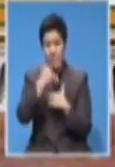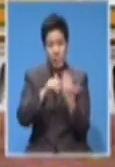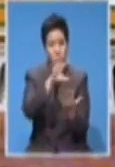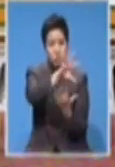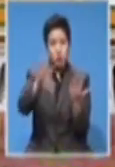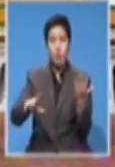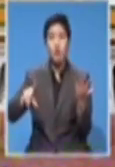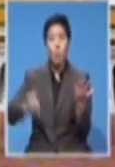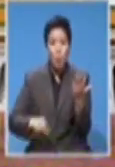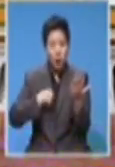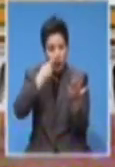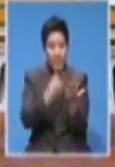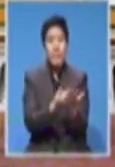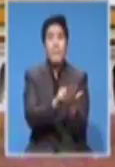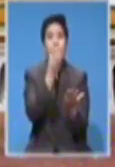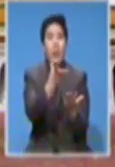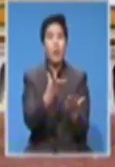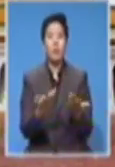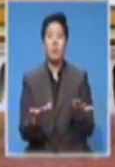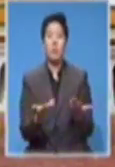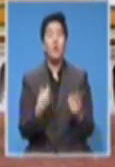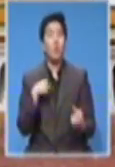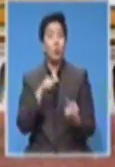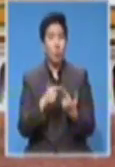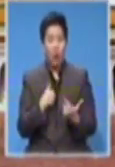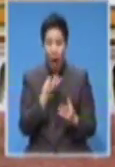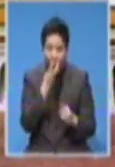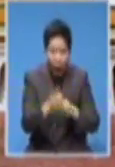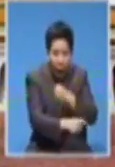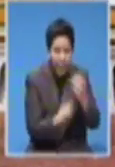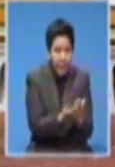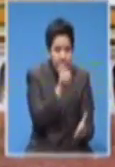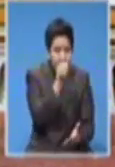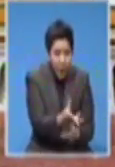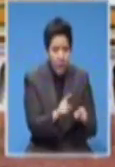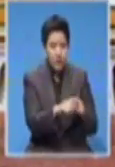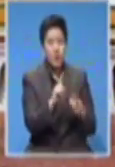องอย่างบวกเข้าไปต้นทุนการผลิตแพงนะครับปลูกข้าวก็แพงนะส